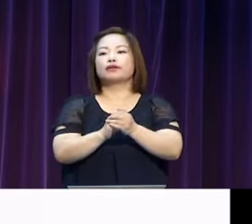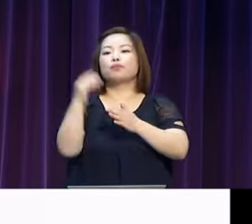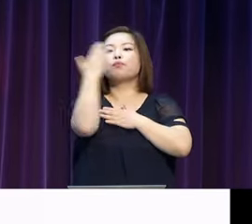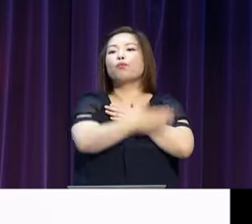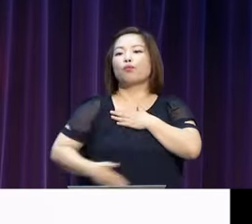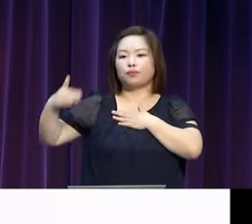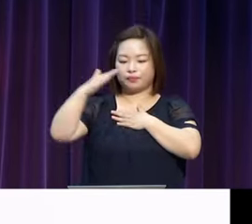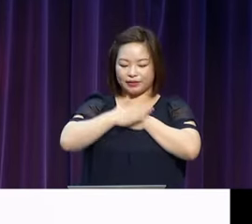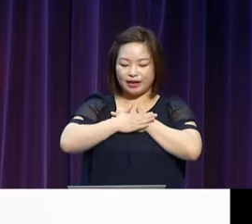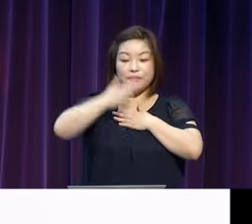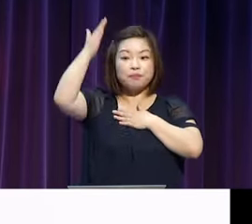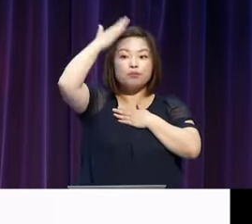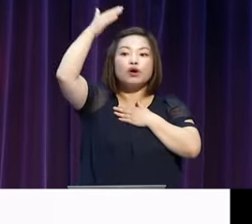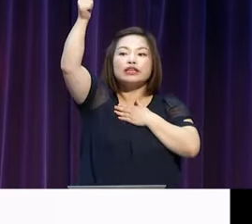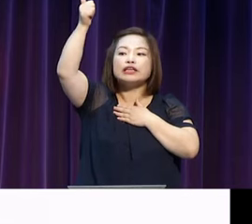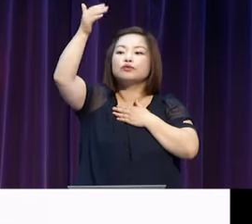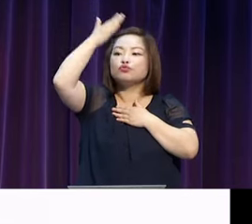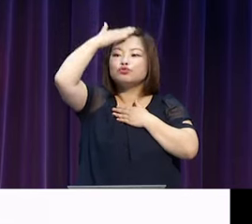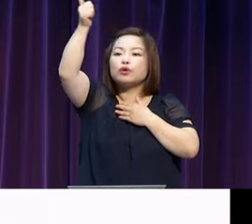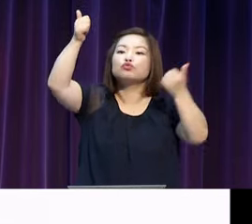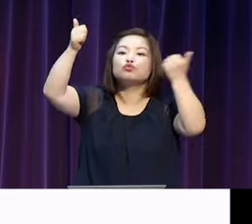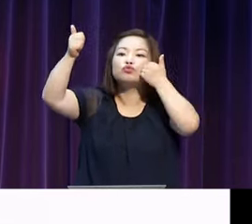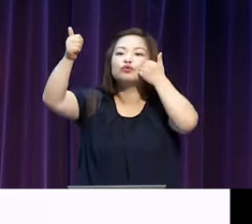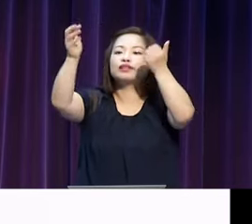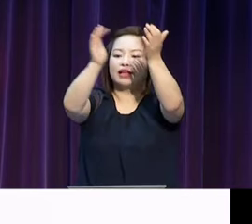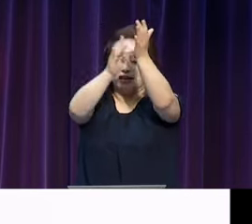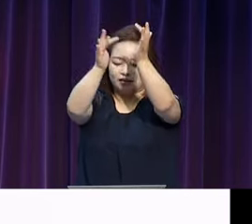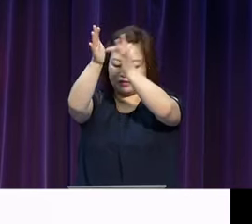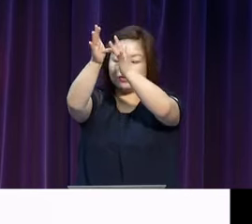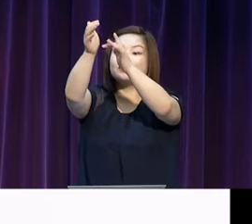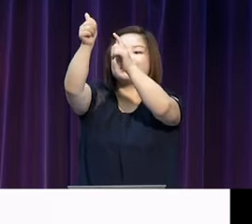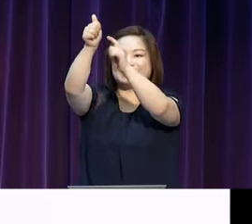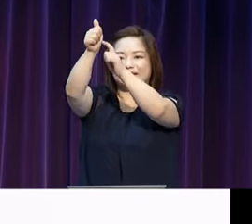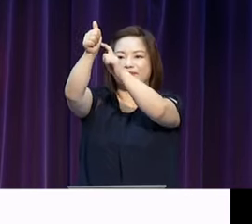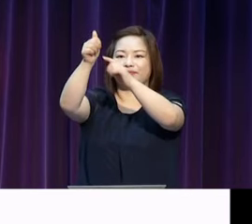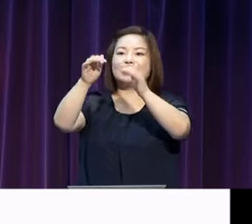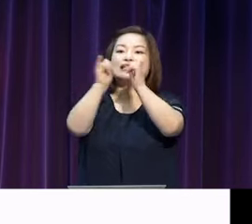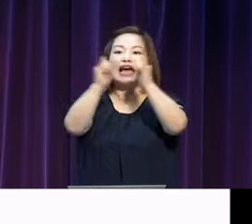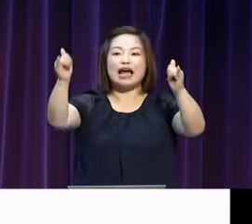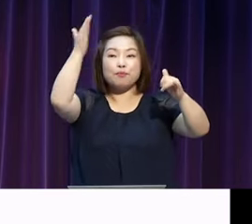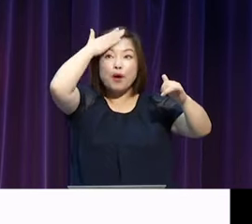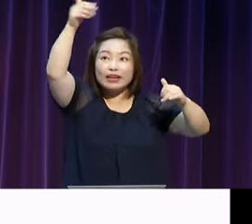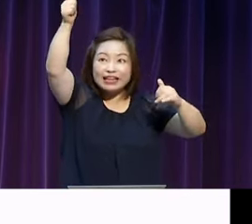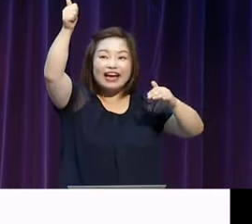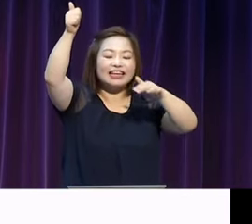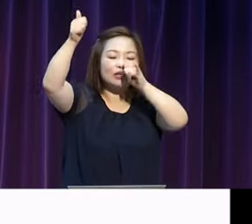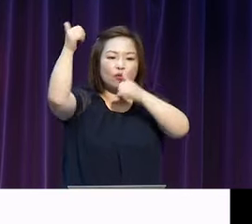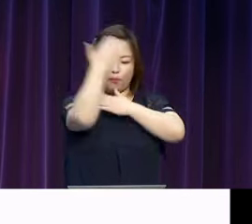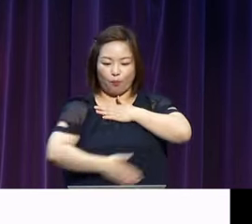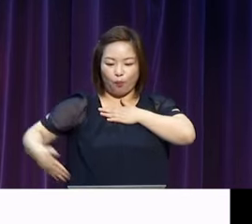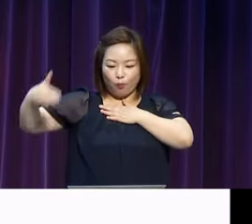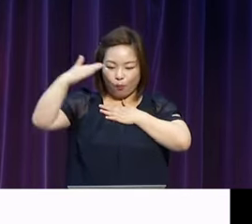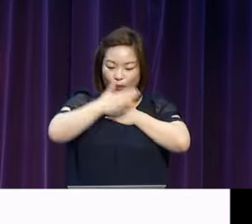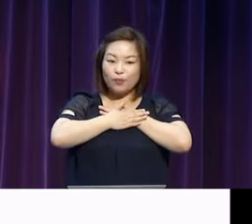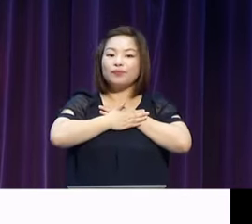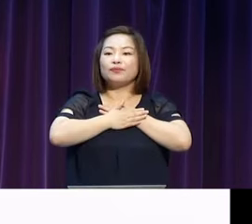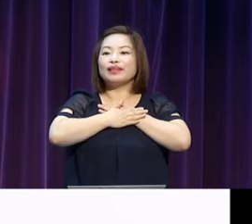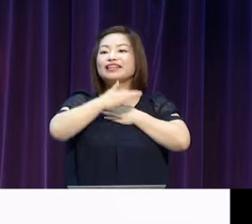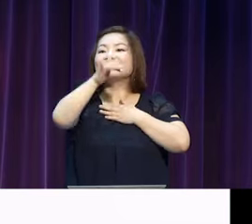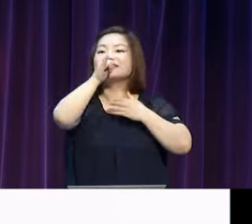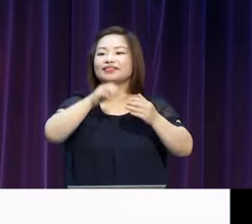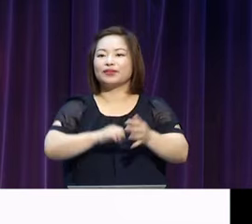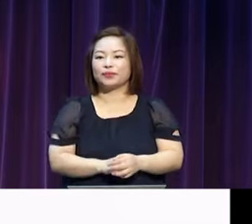예수님이에요. 사람이 있으면 머리가 있잖아요. 그리고 몸이 있죠. 사람의 머리를